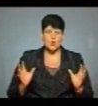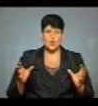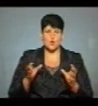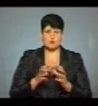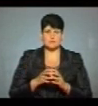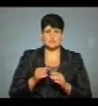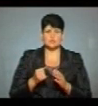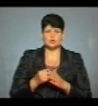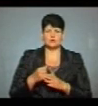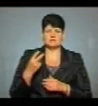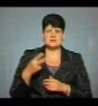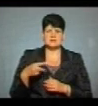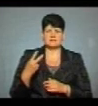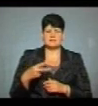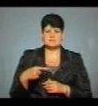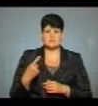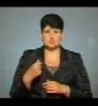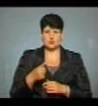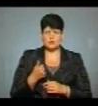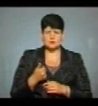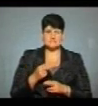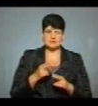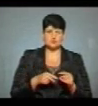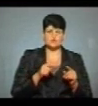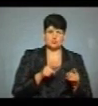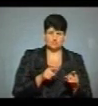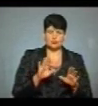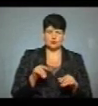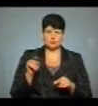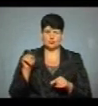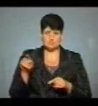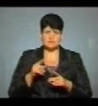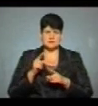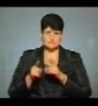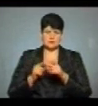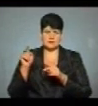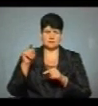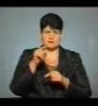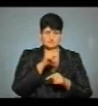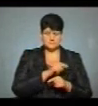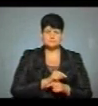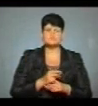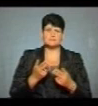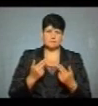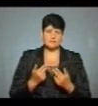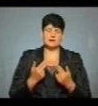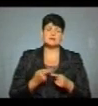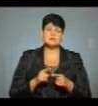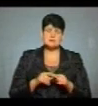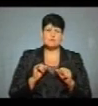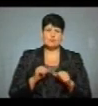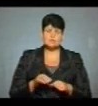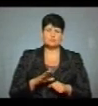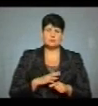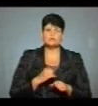періоду, 2020-2021 року. Тобто завершиться тут, потім 60. Знову будуть тепломережі замінюватися на так, інших вулицях. Це можна було б зробити